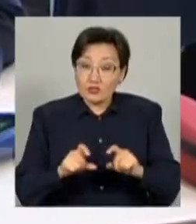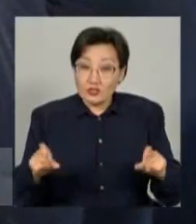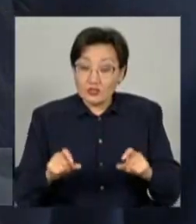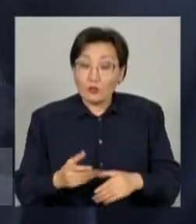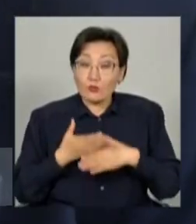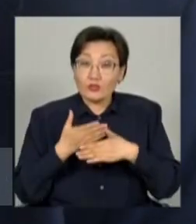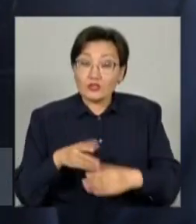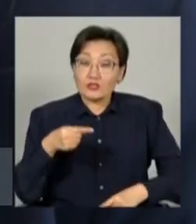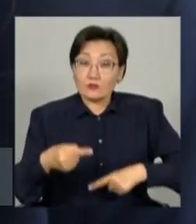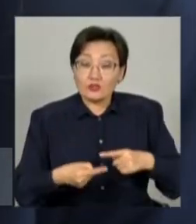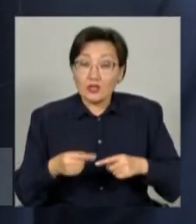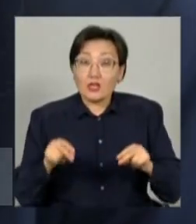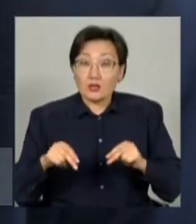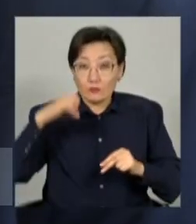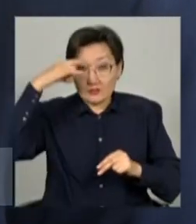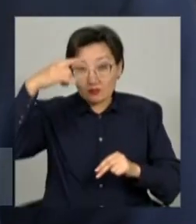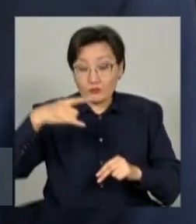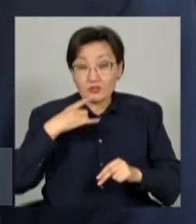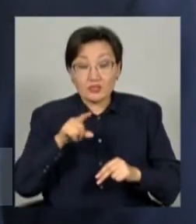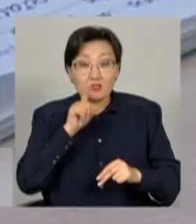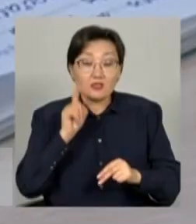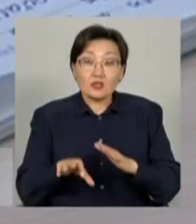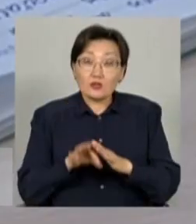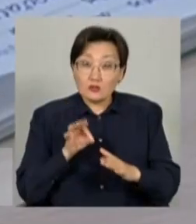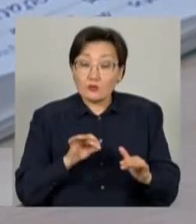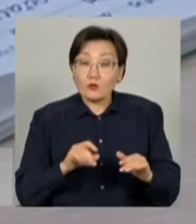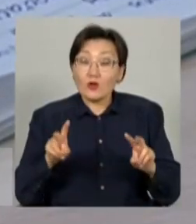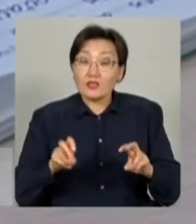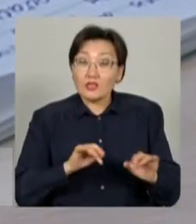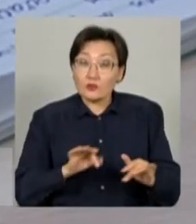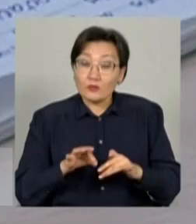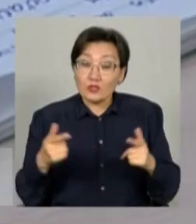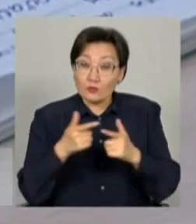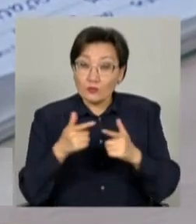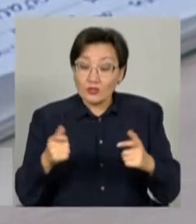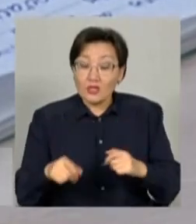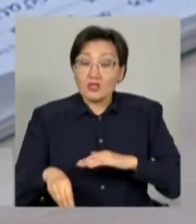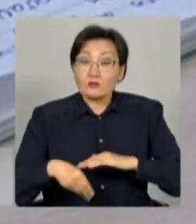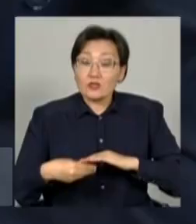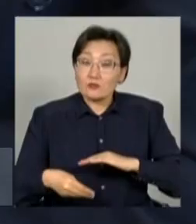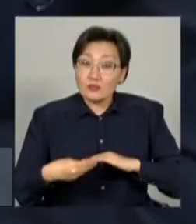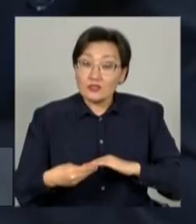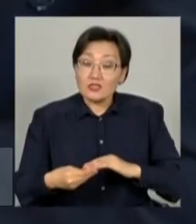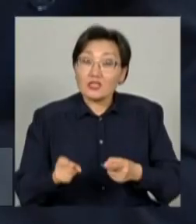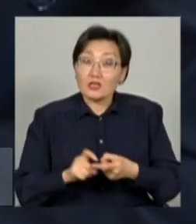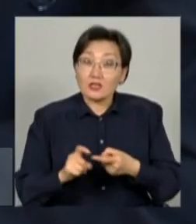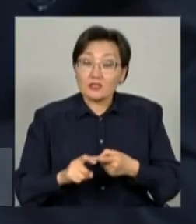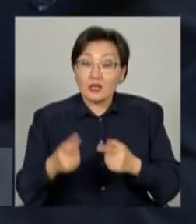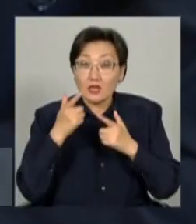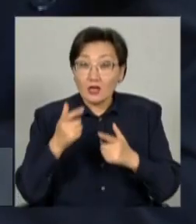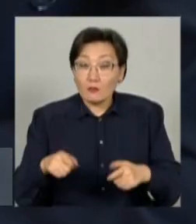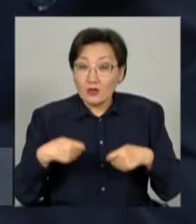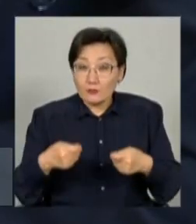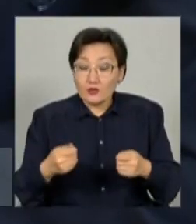агенттігінің қолдауымен әділетті Қазақстан жастардың таңдауы атты науқан жариялады. Соның аясында жемқорлыққа қатысты хабар беріп кеңес